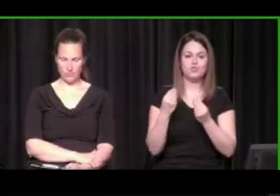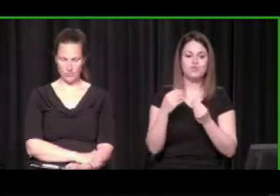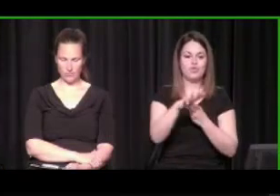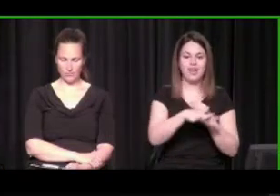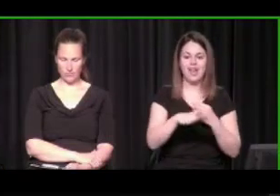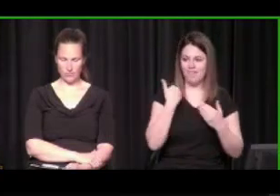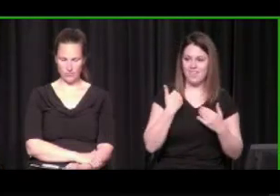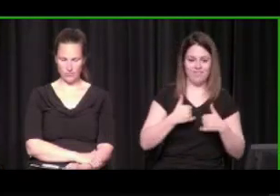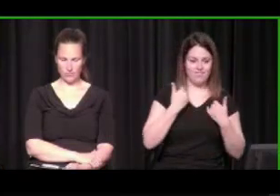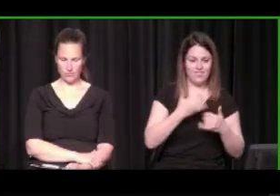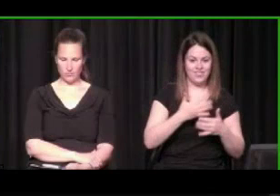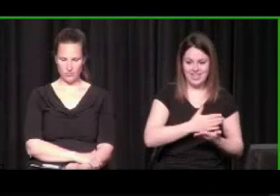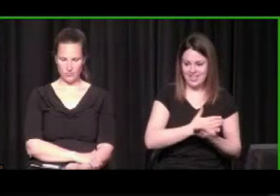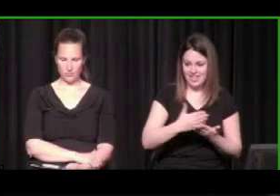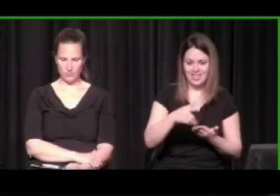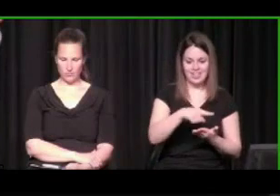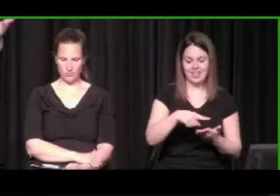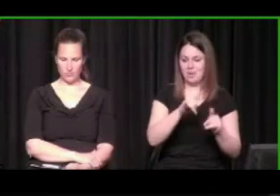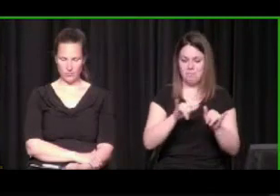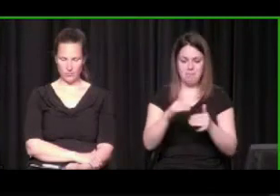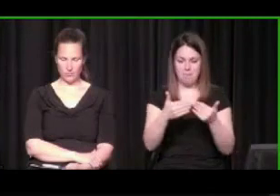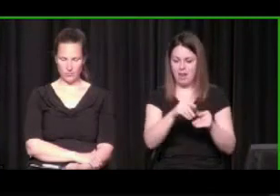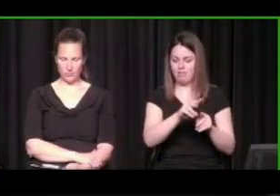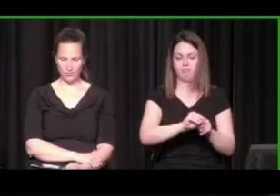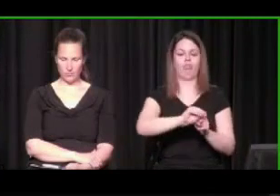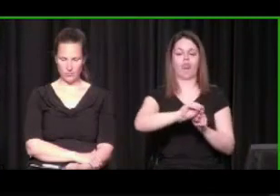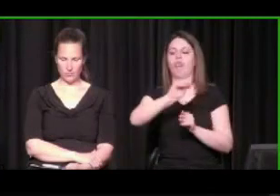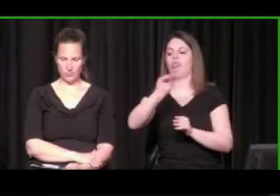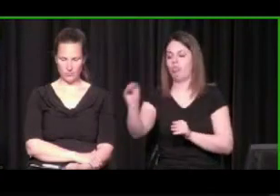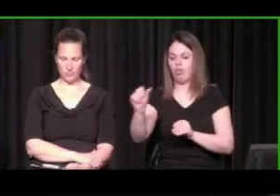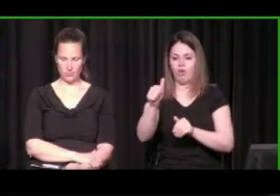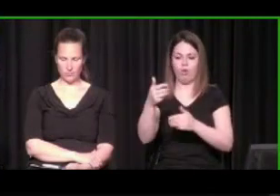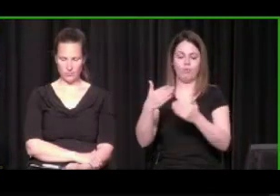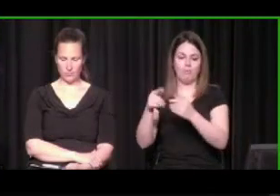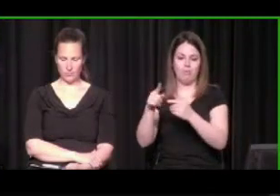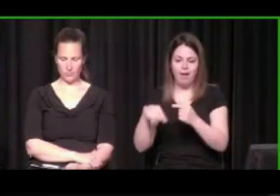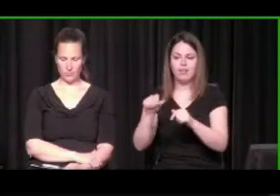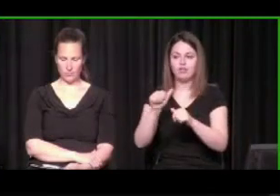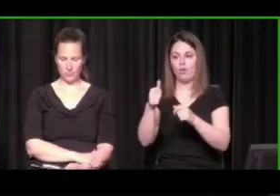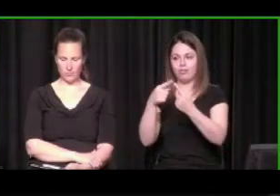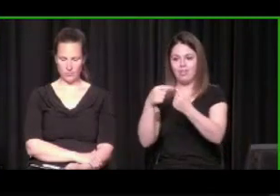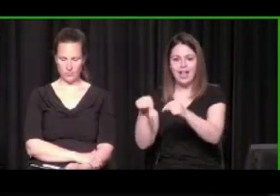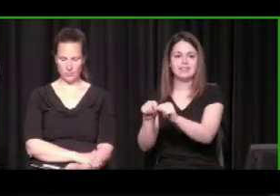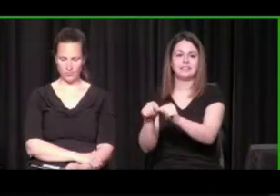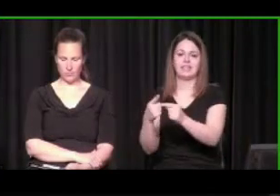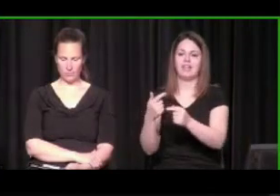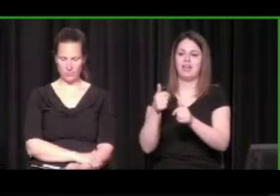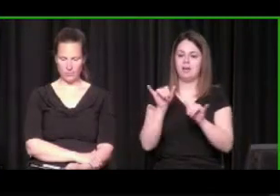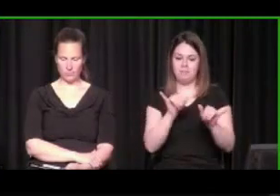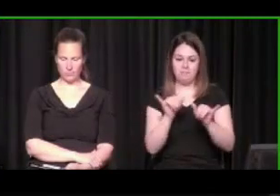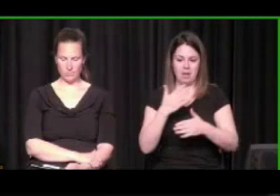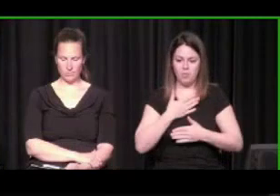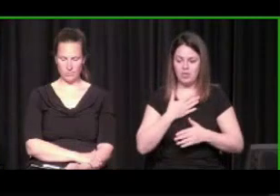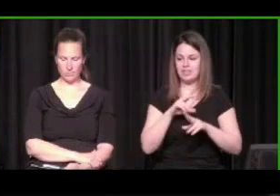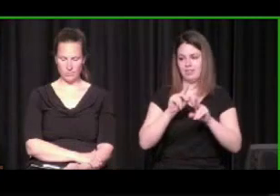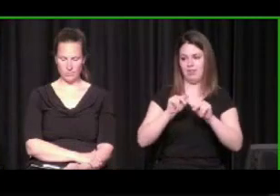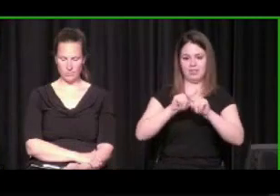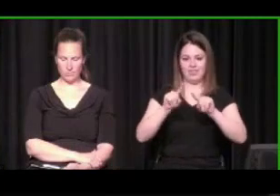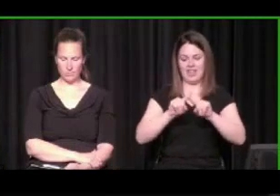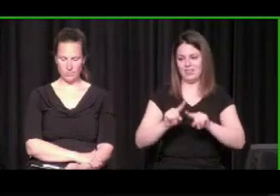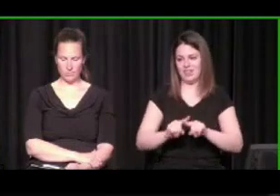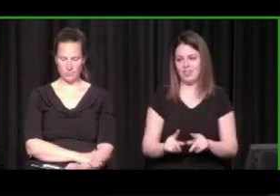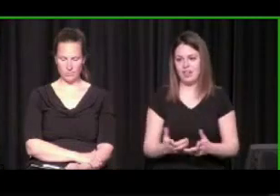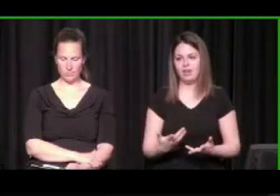vécu la plus grande partie de sa vie, où elle n'a pas nécessairement accès aux mêmes services, aux mêmes milieux de loisirs qu'elle a eu pendant une longue période de sa